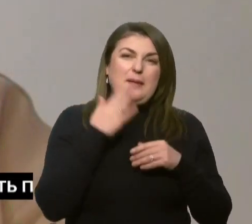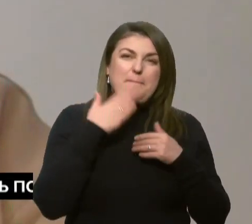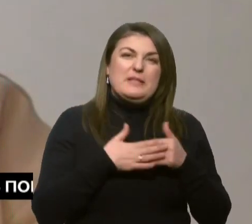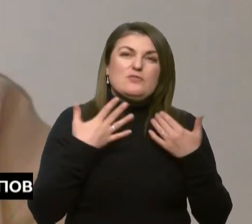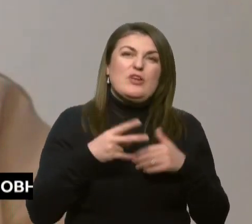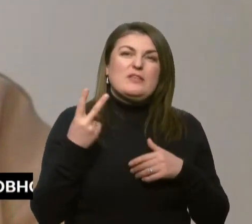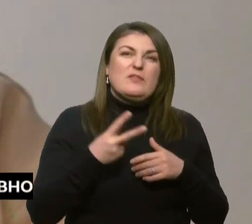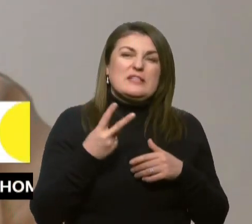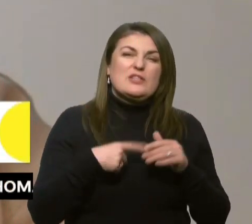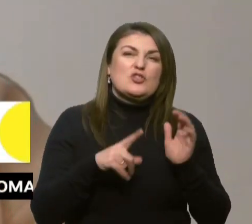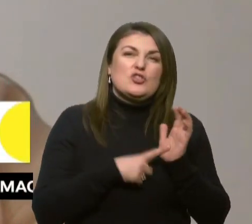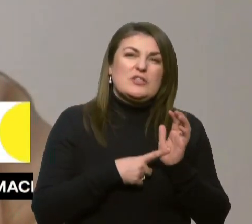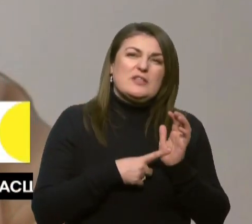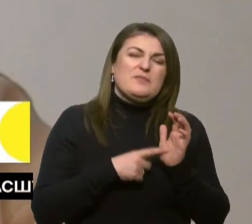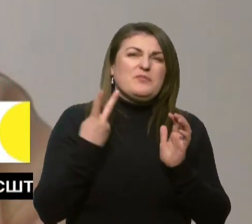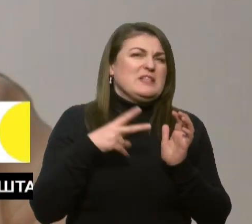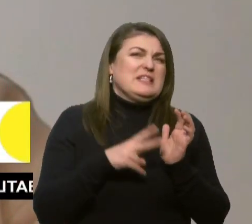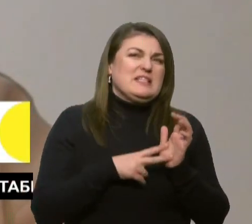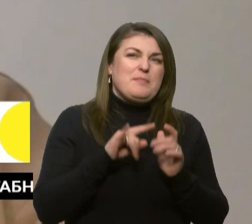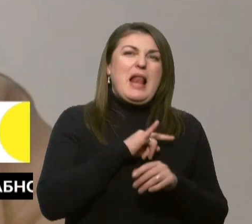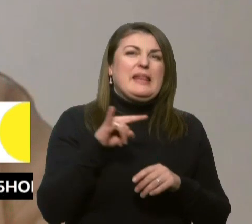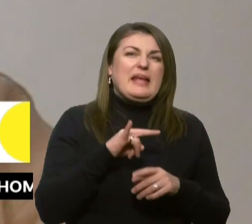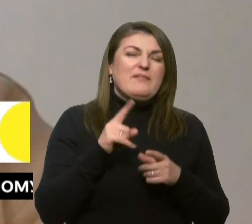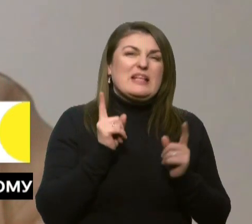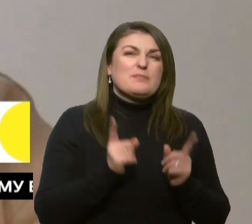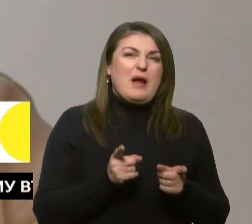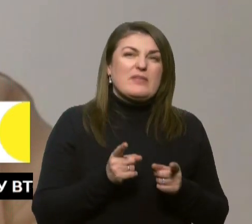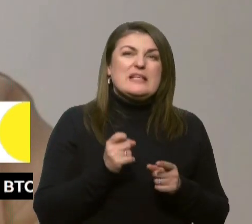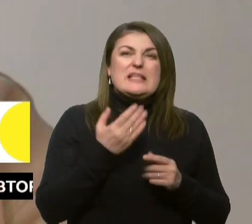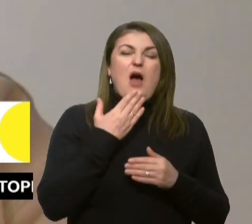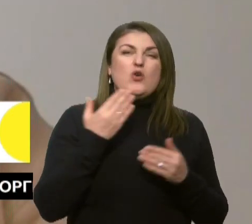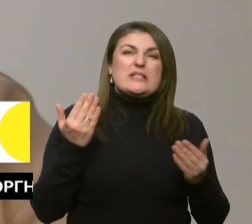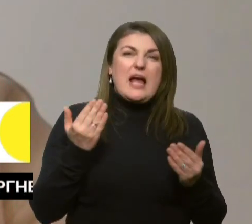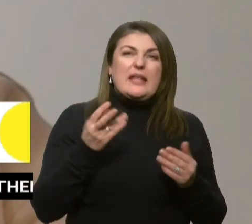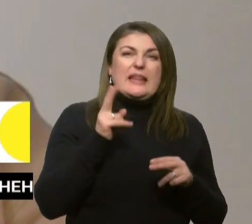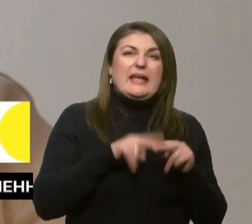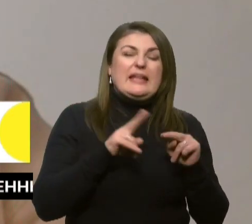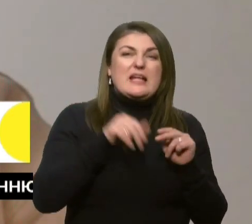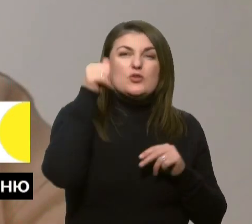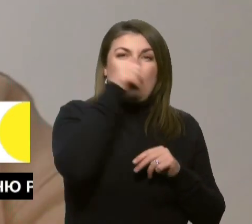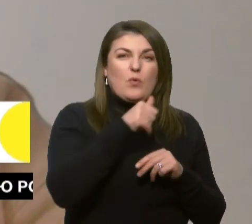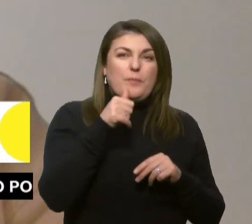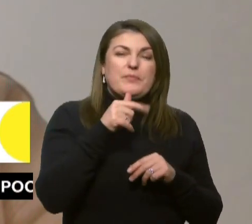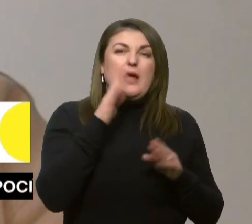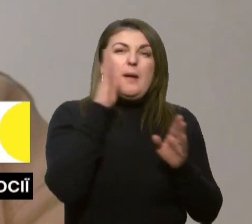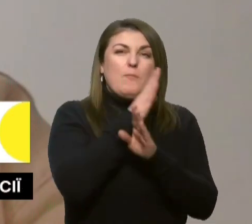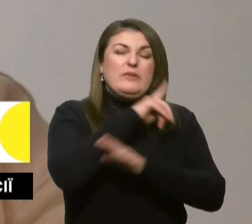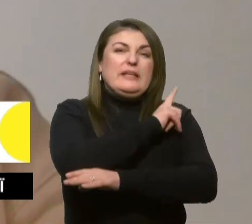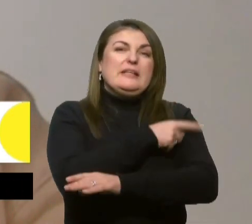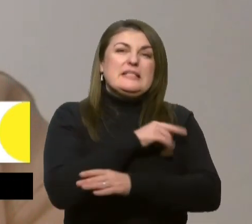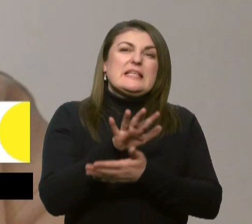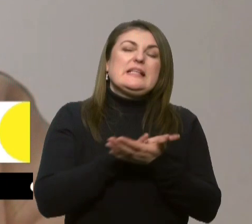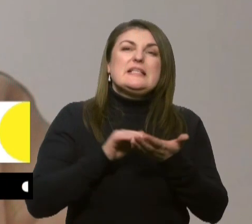вже 26-7 літаків, насправді. За останні, на кінець року, повітряні сили